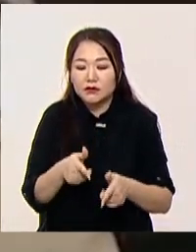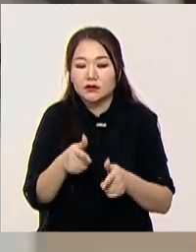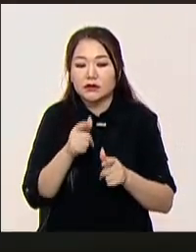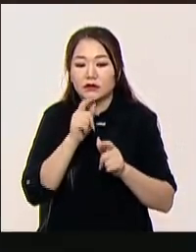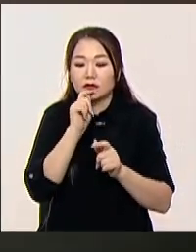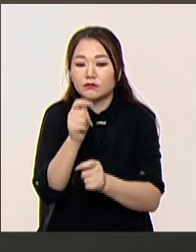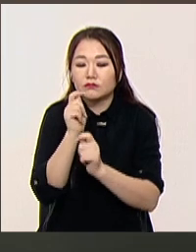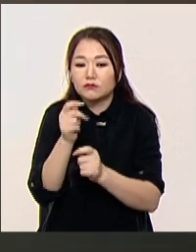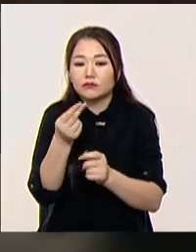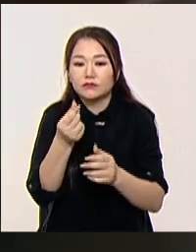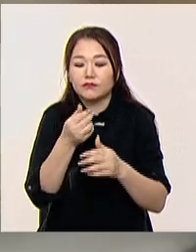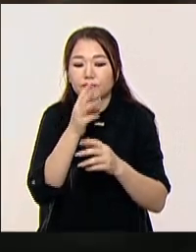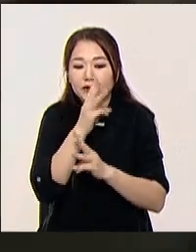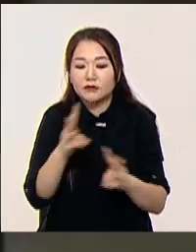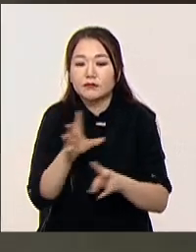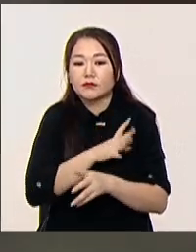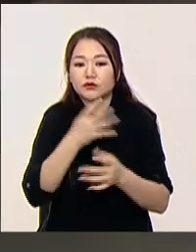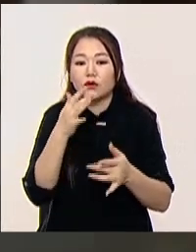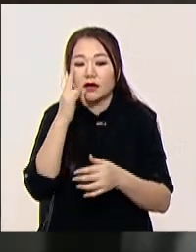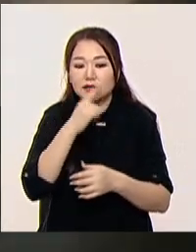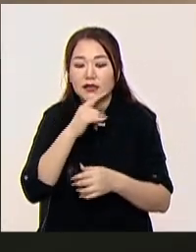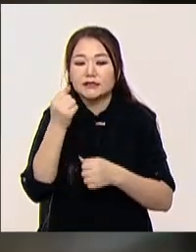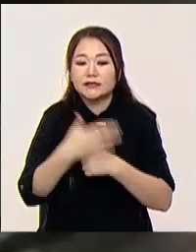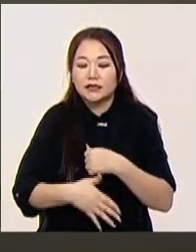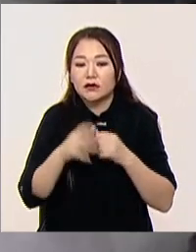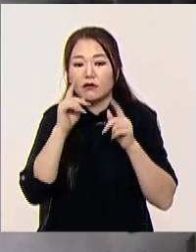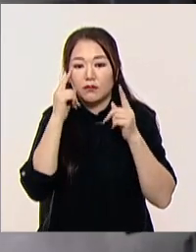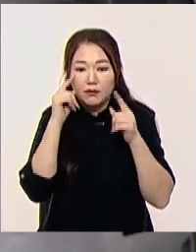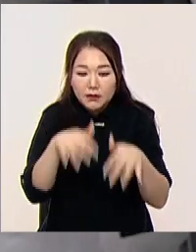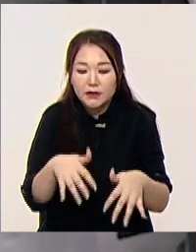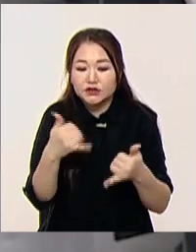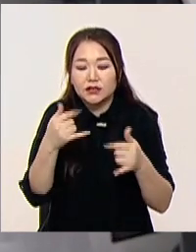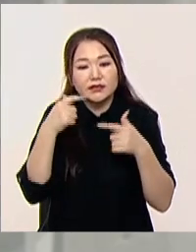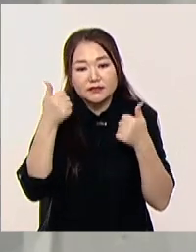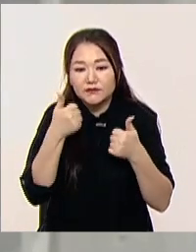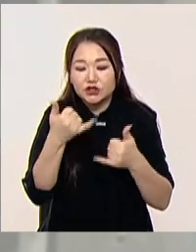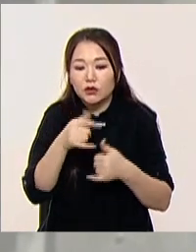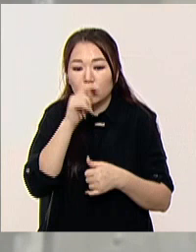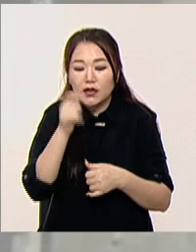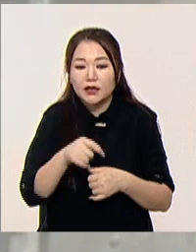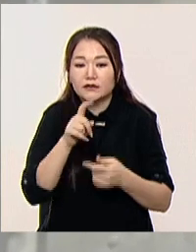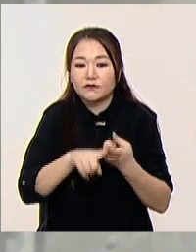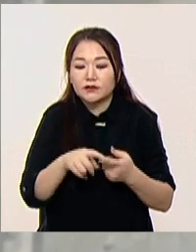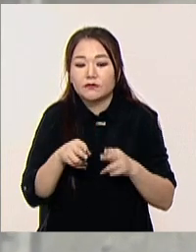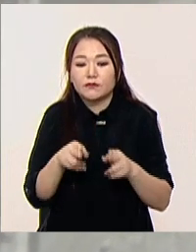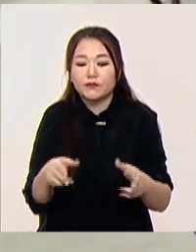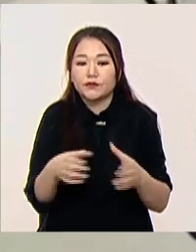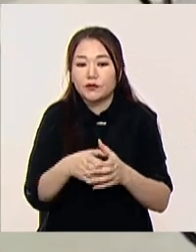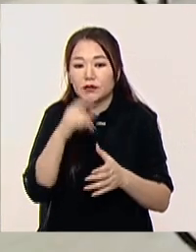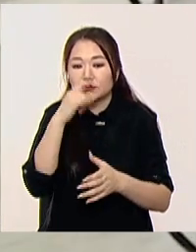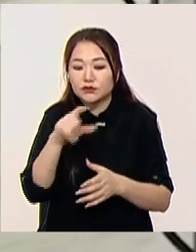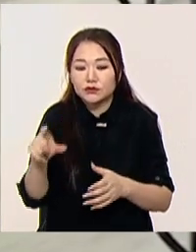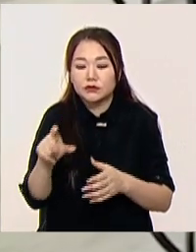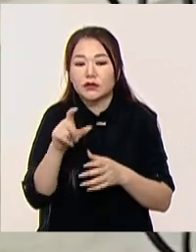төлеп отырған. Әзірге қанша отандасымыздың осы орталықтың құрығына түскені белгісіз. Қазір Украина тарапы қылмыстық топтың Қазақстан